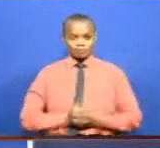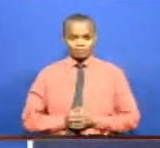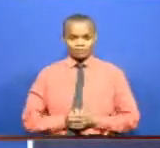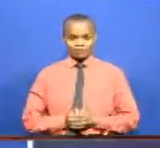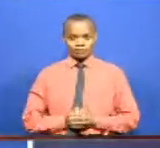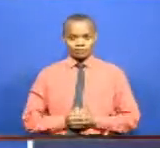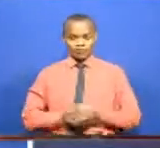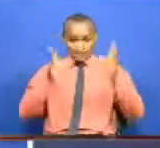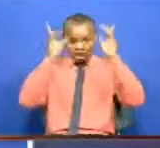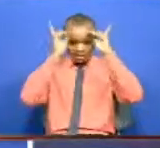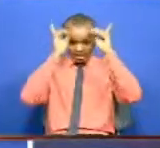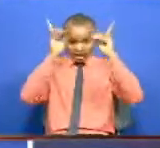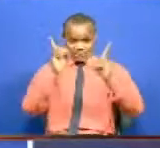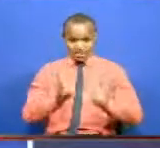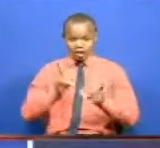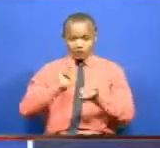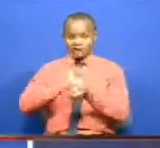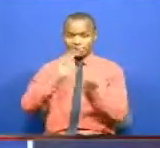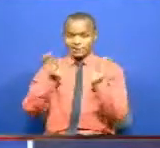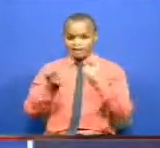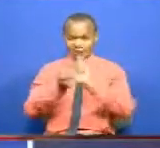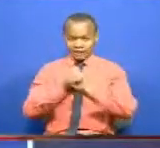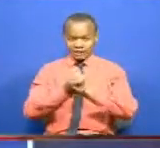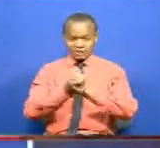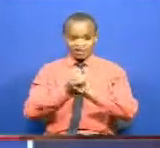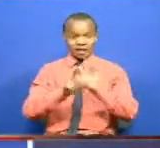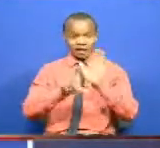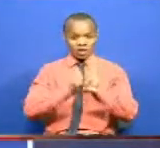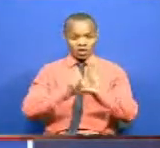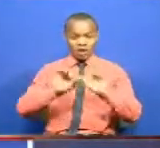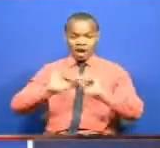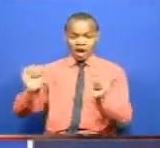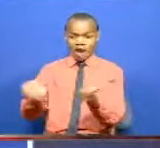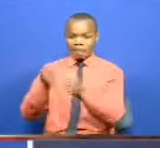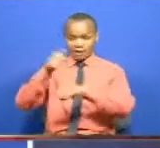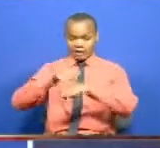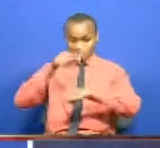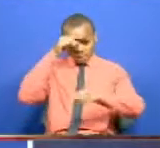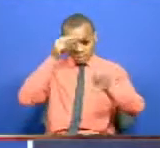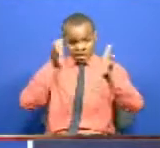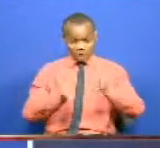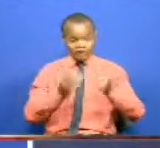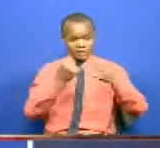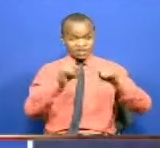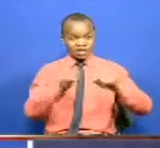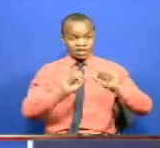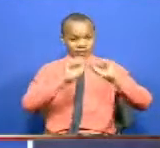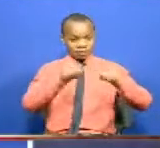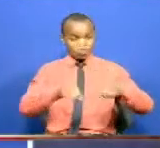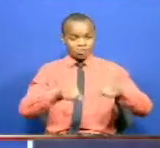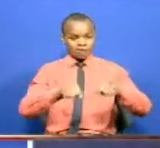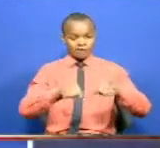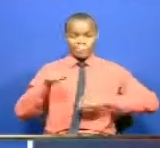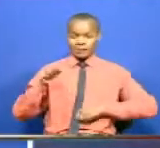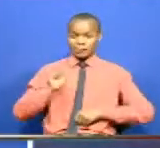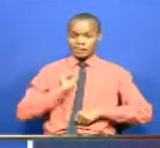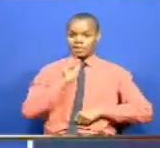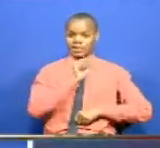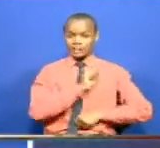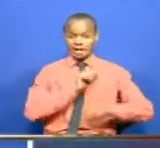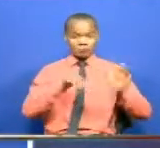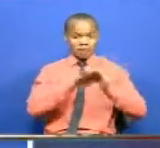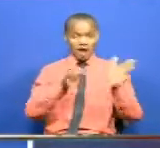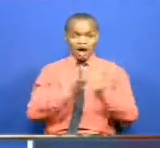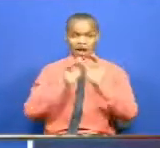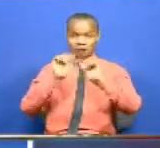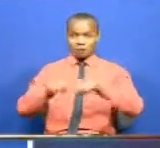marekebisho sheria hiyo unajiri huku magavana wakitishia kuwasilisha hoja ya kuvunjiliwa mbali kwa bunge la seneti na kusambaratishwa